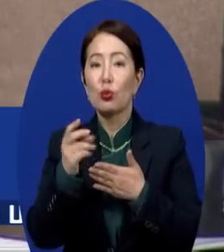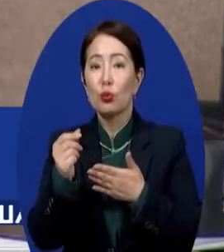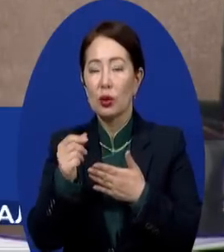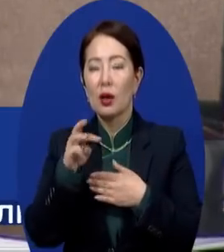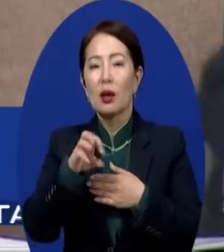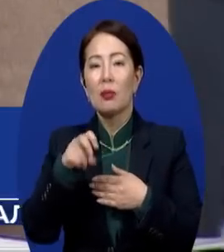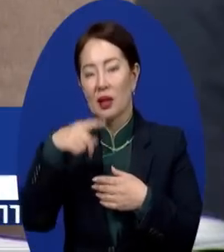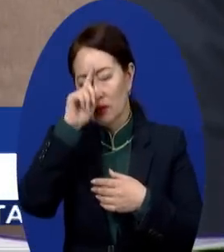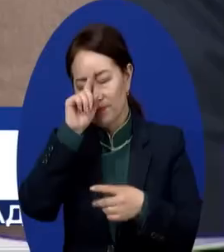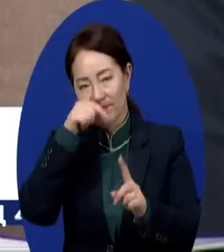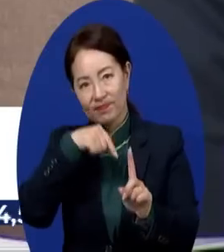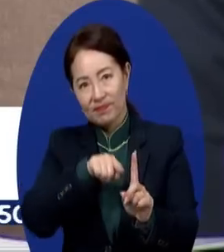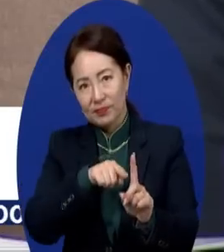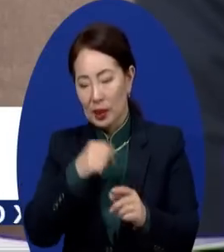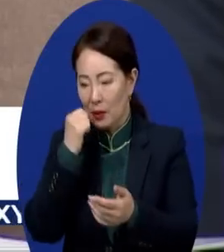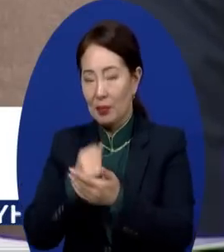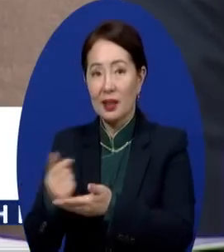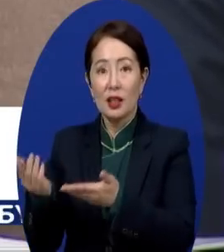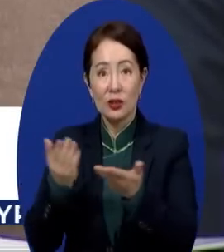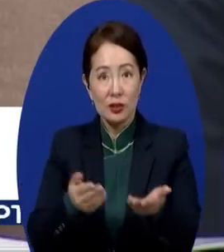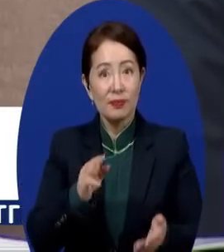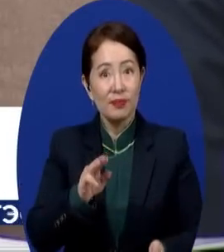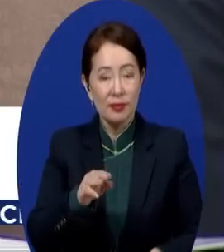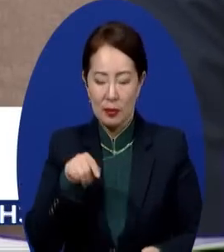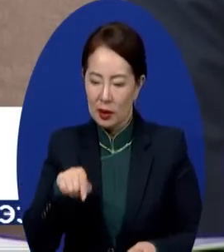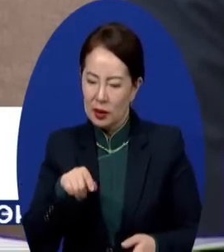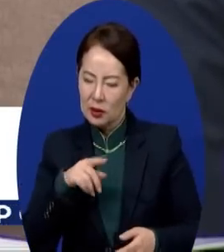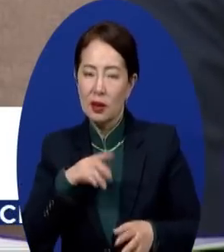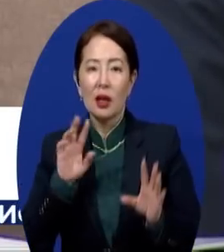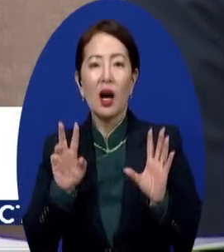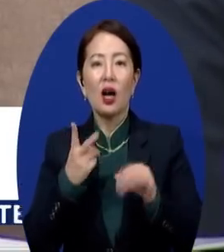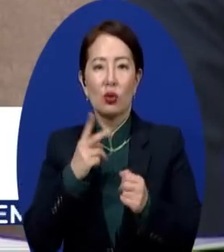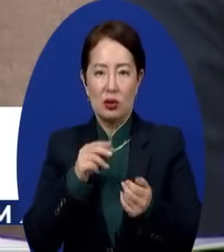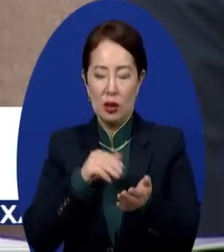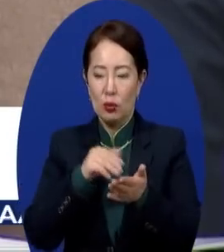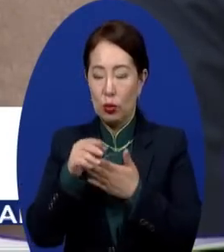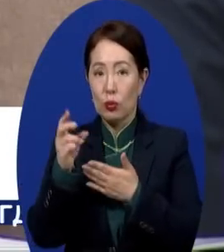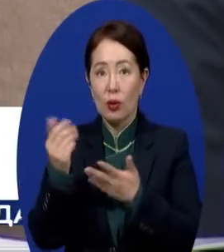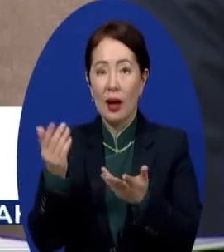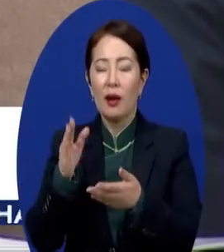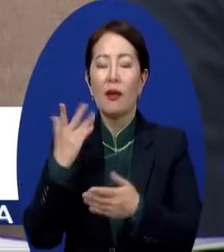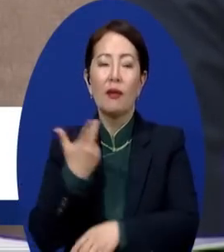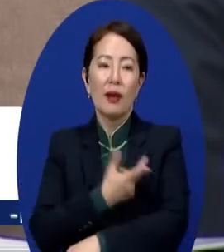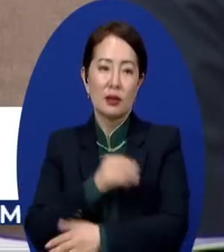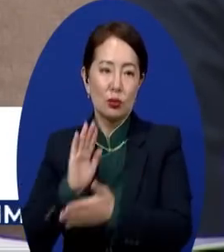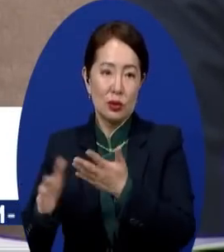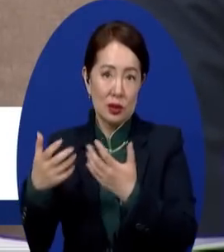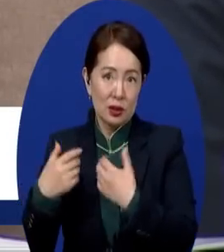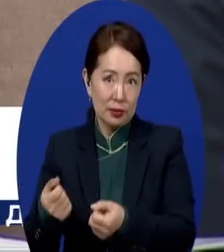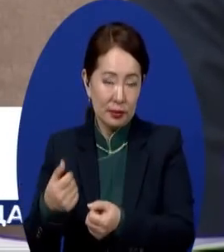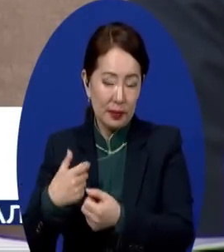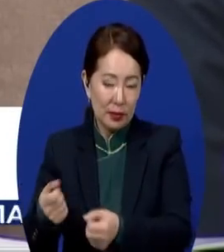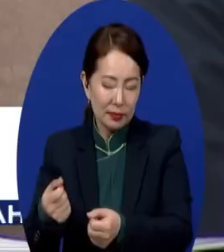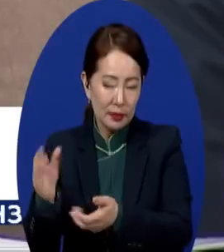эмнэлгийн салбарт баталж өгсөн байгаа. За эндээс бид нэр 12 тэрбум төгрөгийн вакцин авч байгаа. За вакциныг бол одоо